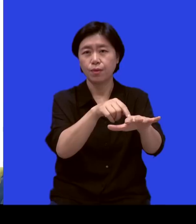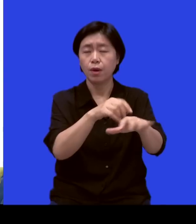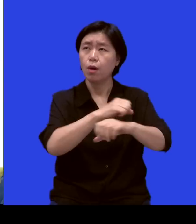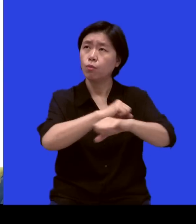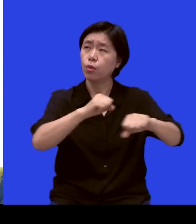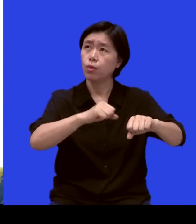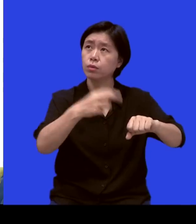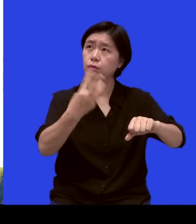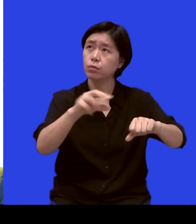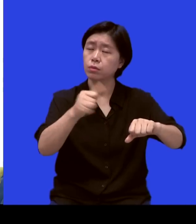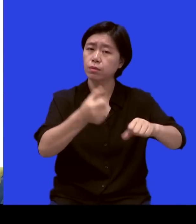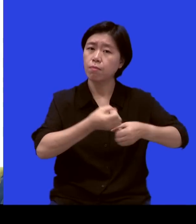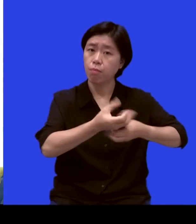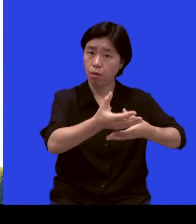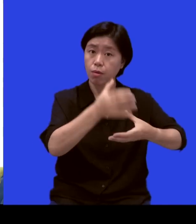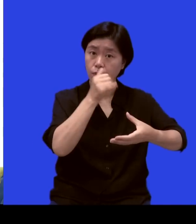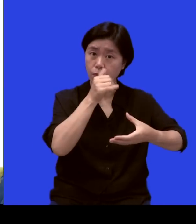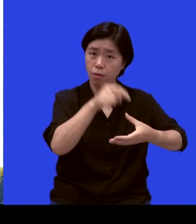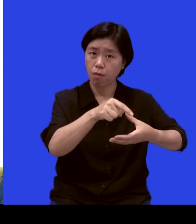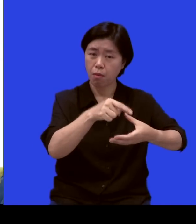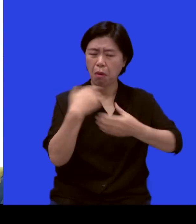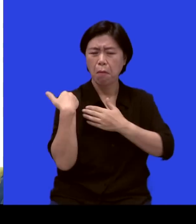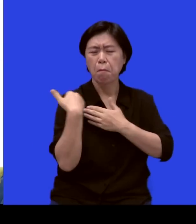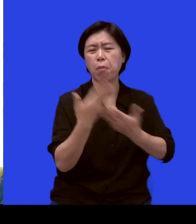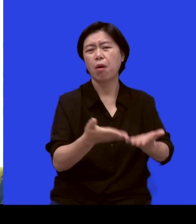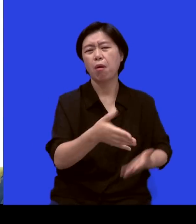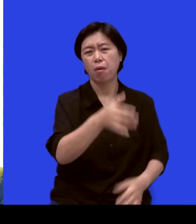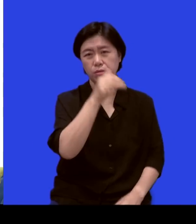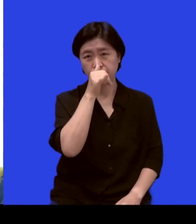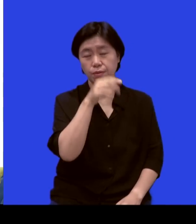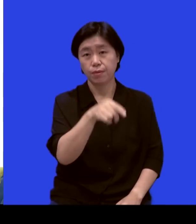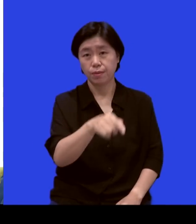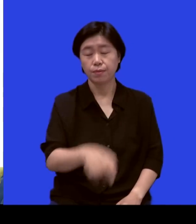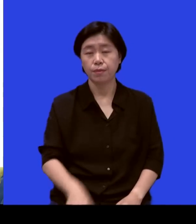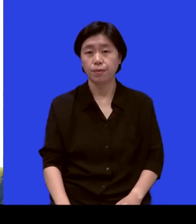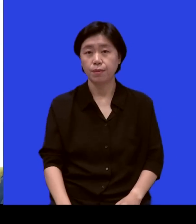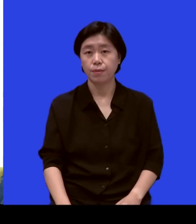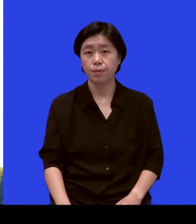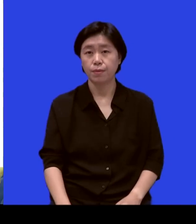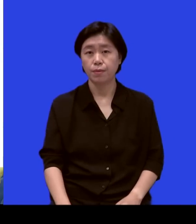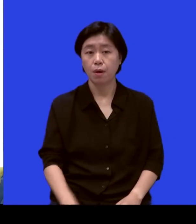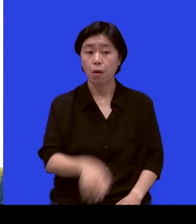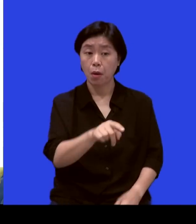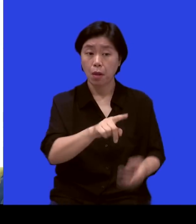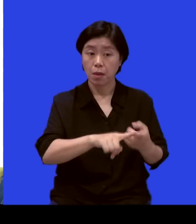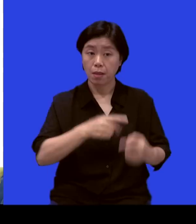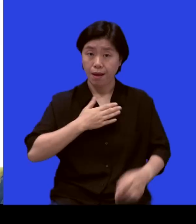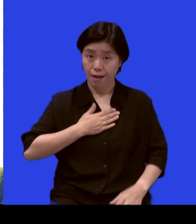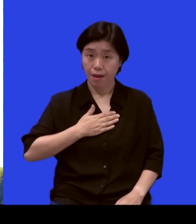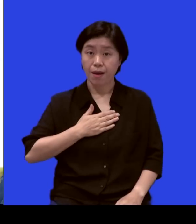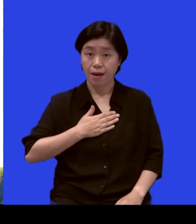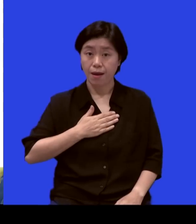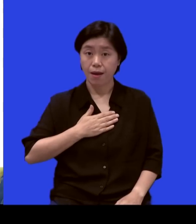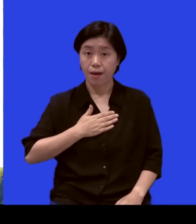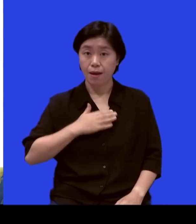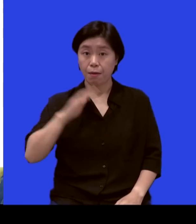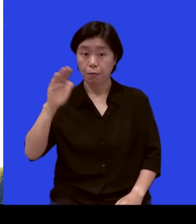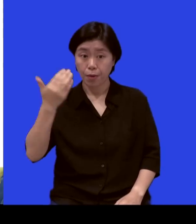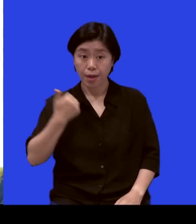그러니까 버려져스피 있었던 거예요. 주인도 어떻게 못하고. 그것이 이제 연결이 돼가지고 제가